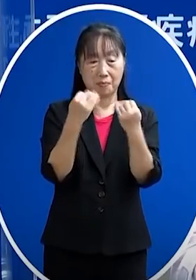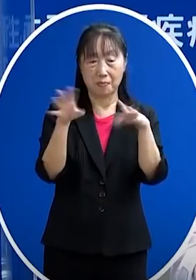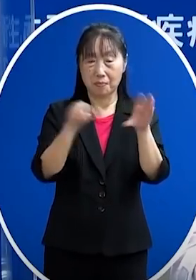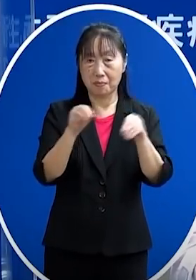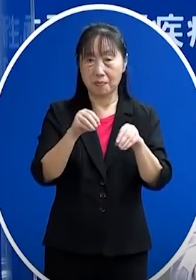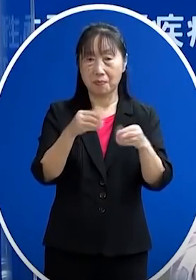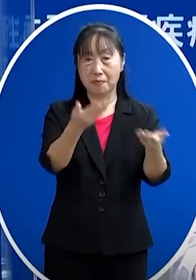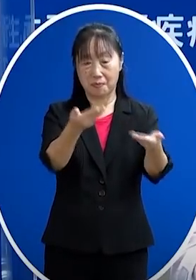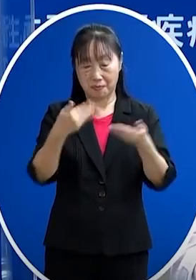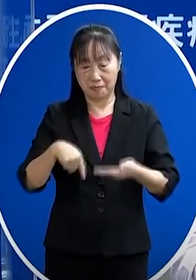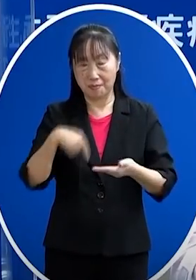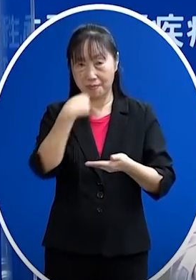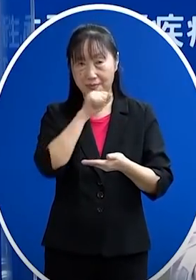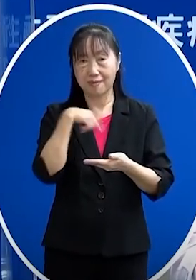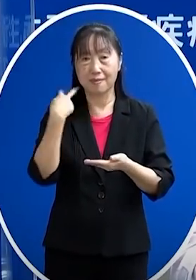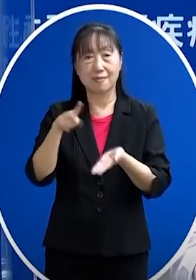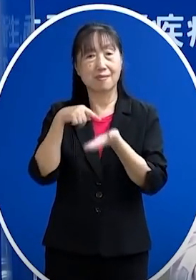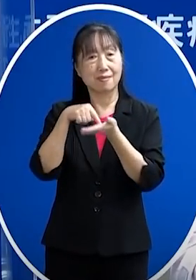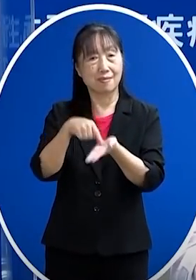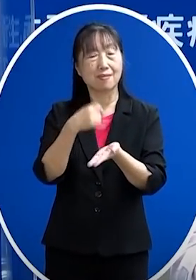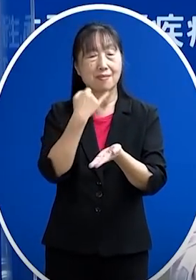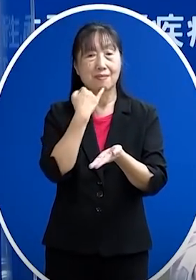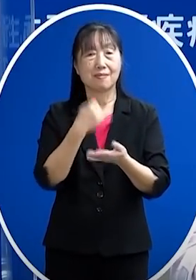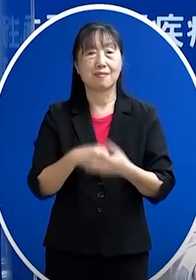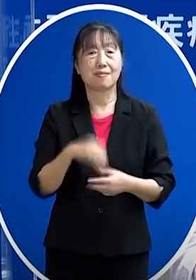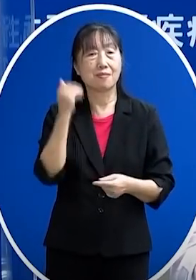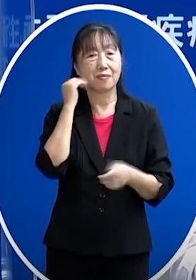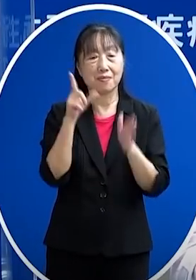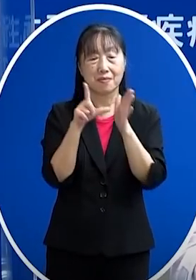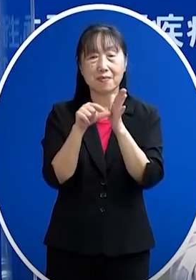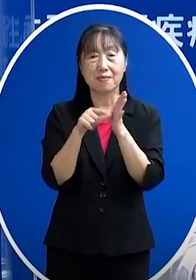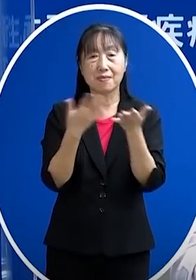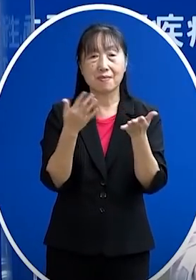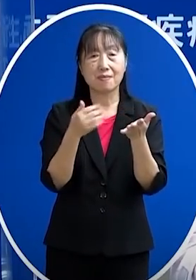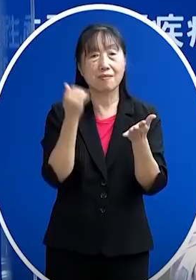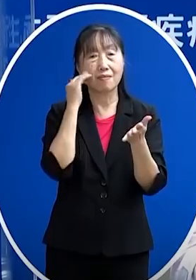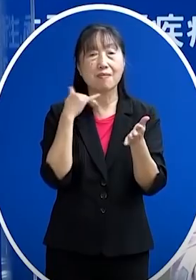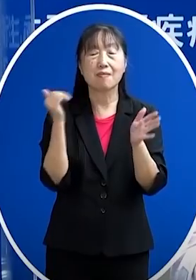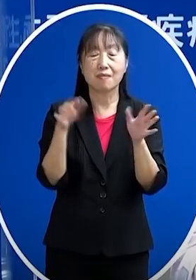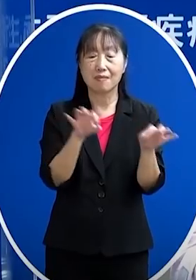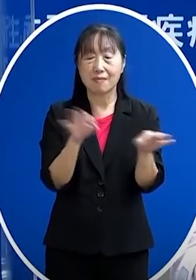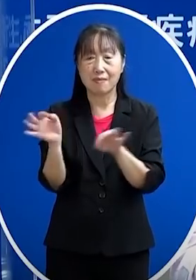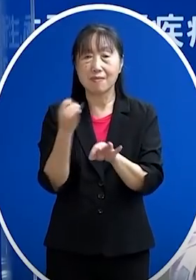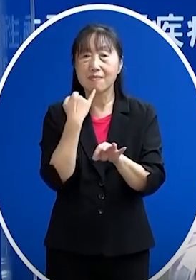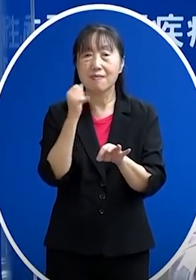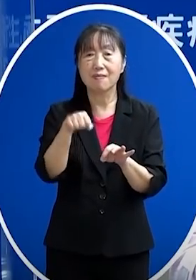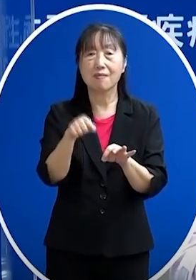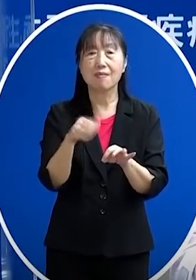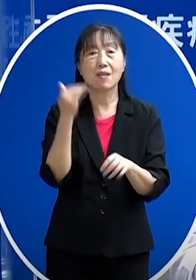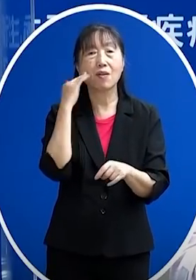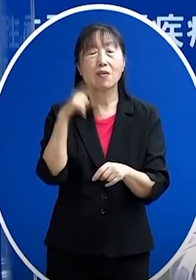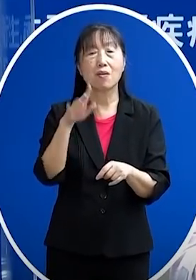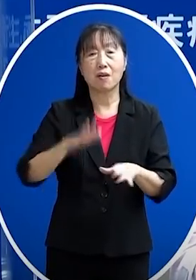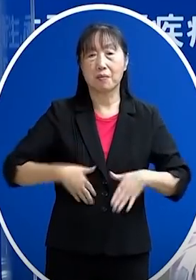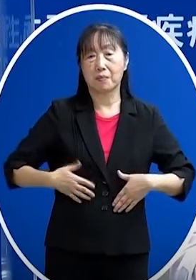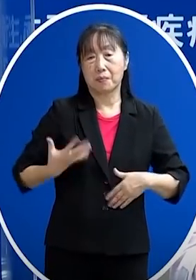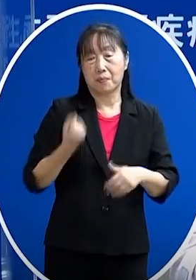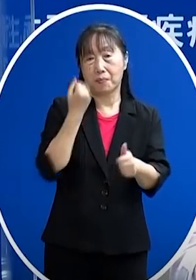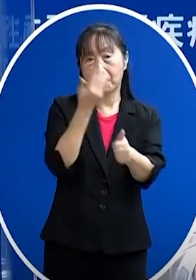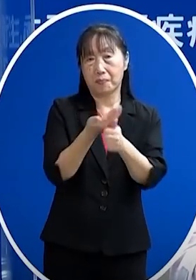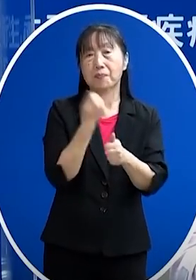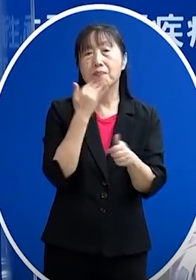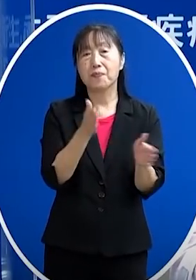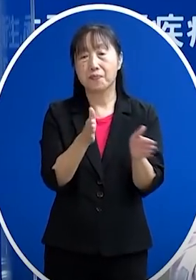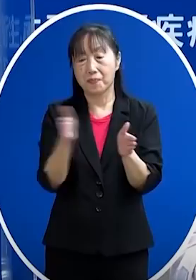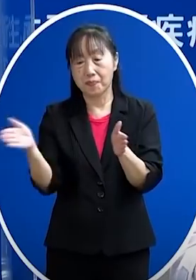台湾在这里那申请，一方面如果时间到就延长，还没有时间到就 延长 EUA， 那或者直接